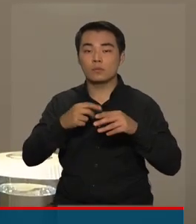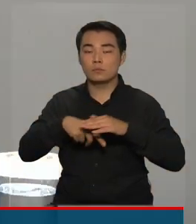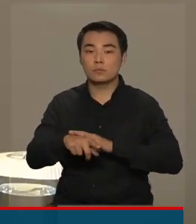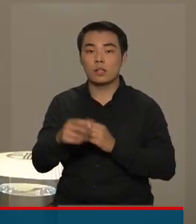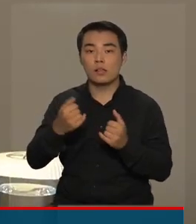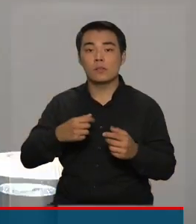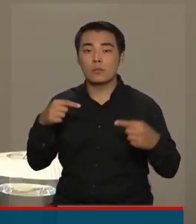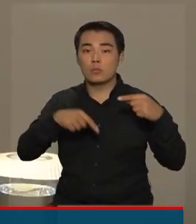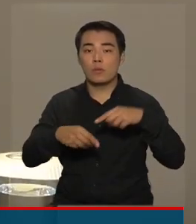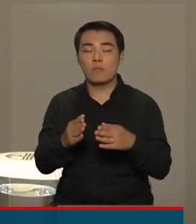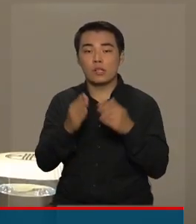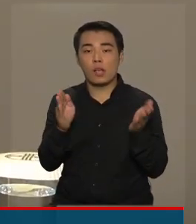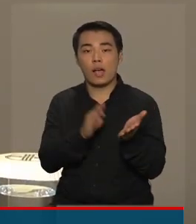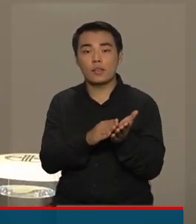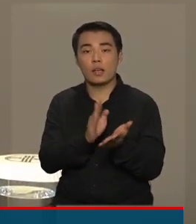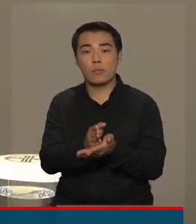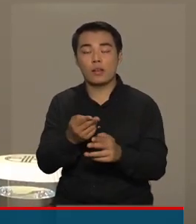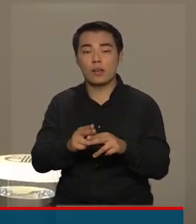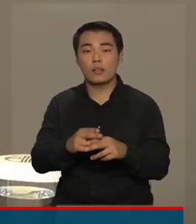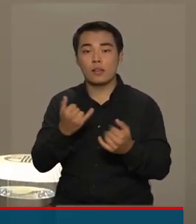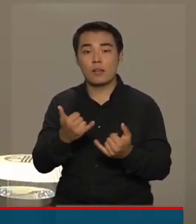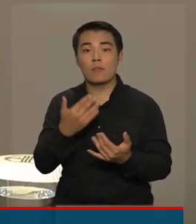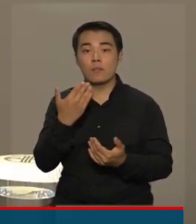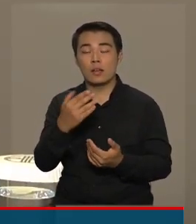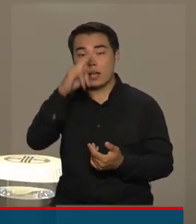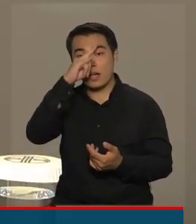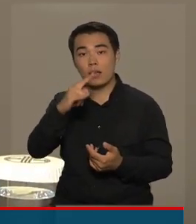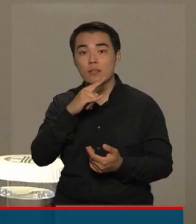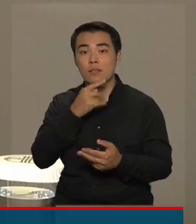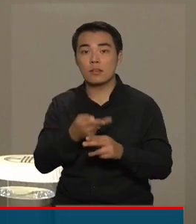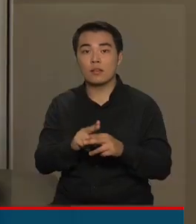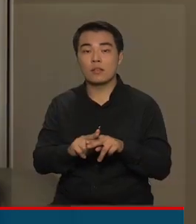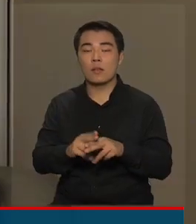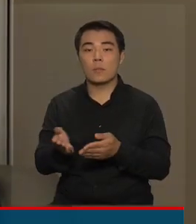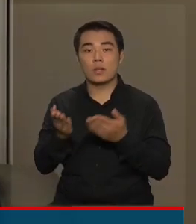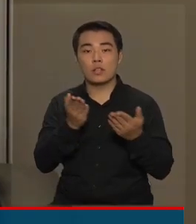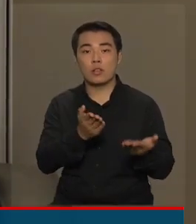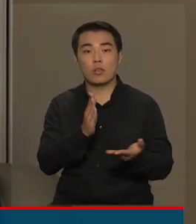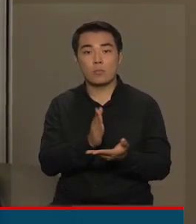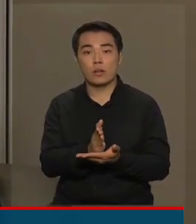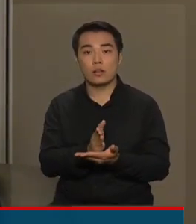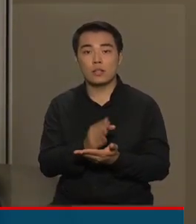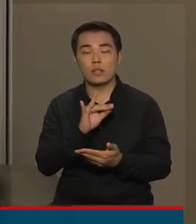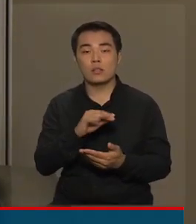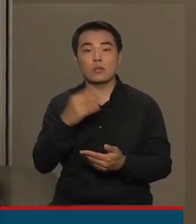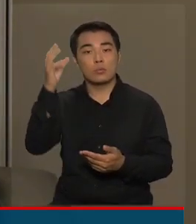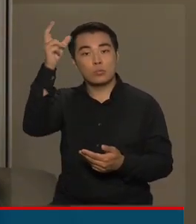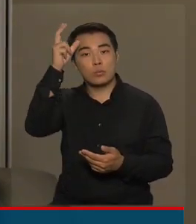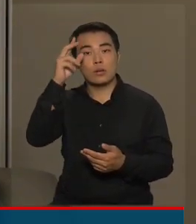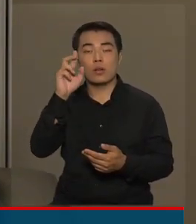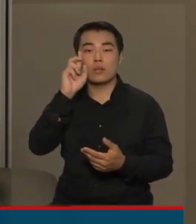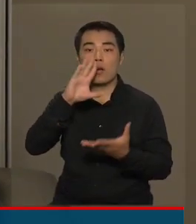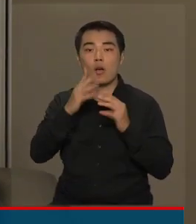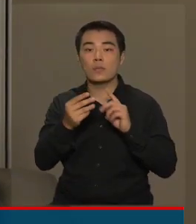деңгейін жоғары бағалаймыз. Осы сәтті пайдаланып сізді Қазақстанға сапармен келуге шақырамын. Сонымен қатар, Түркі мемлекеттері